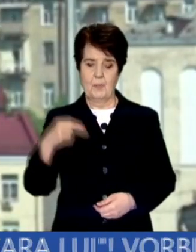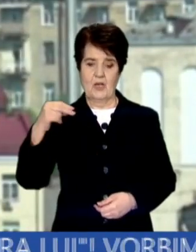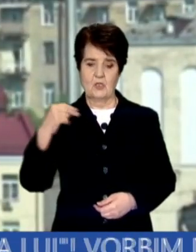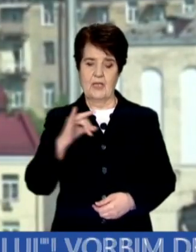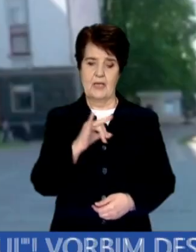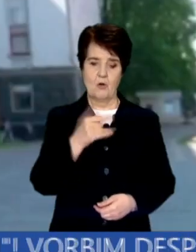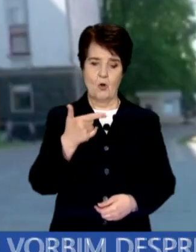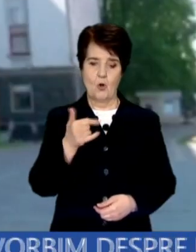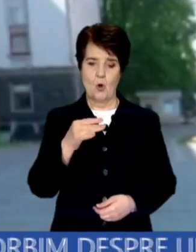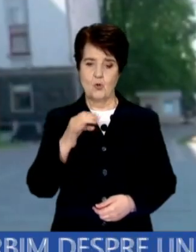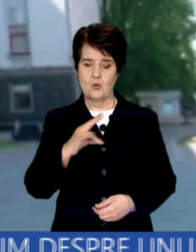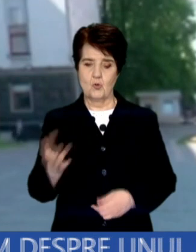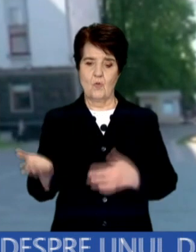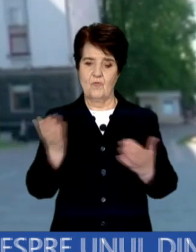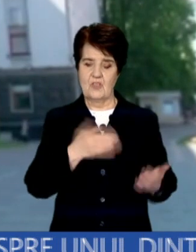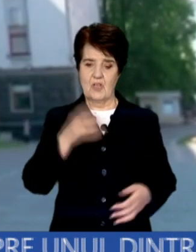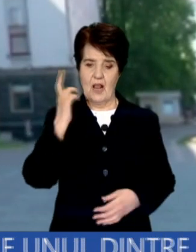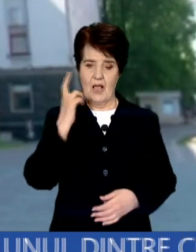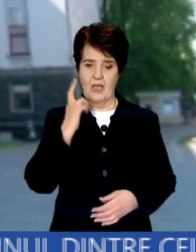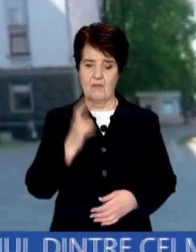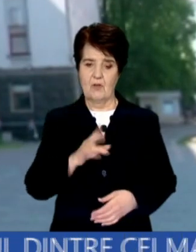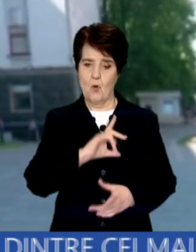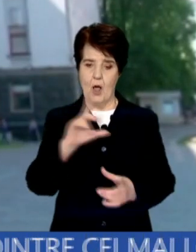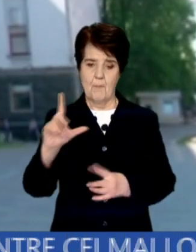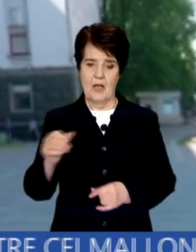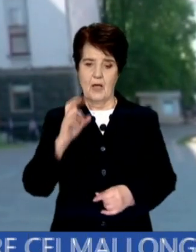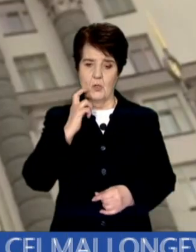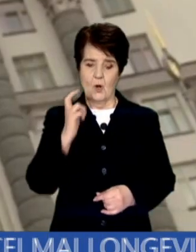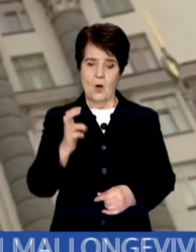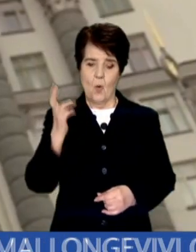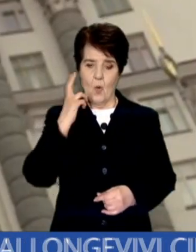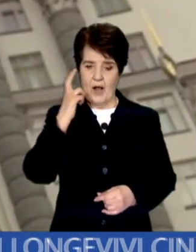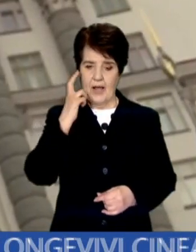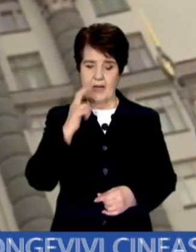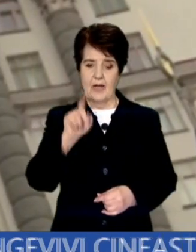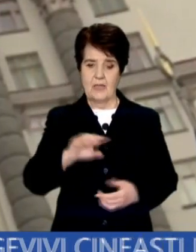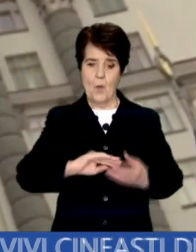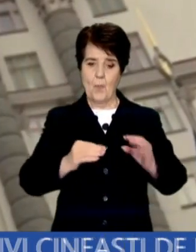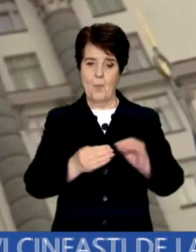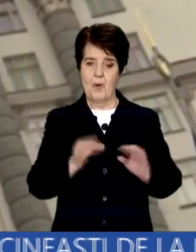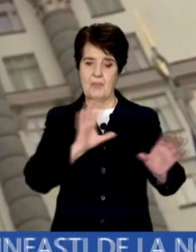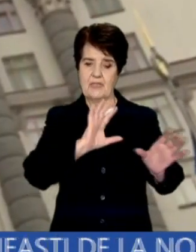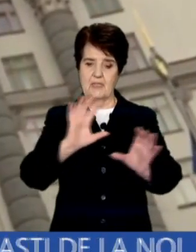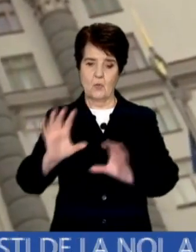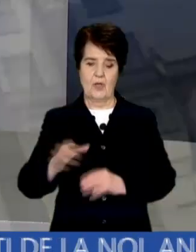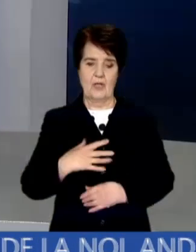Igor Grosu primise o invitație la Kiev dar nu a plecat în Ucraina din cauza problemelor de securitate